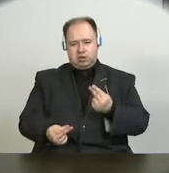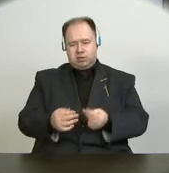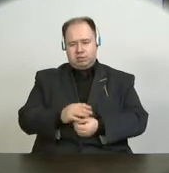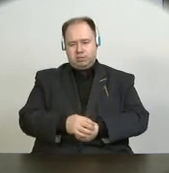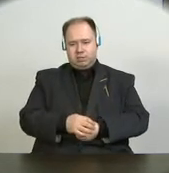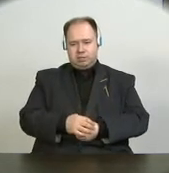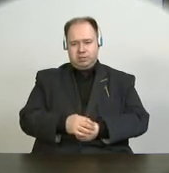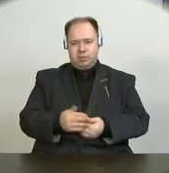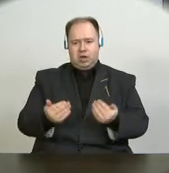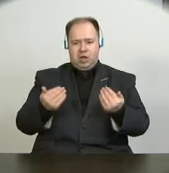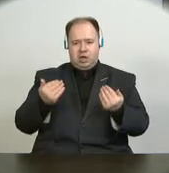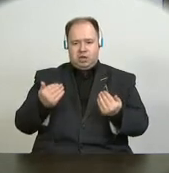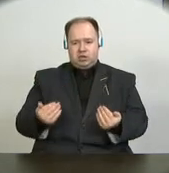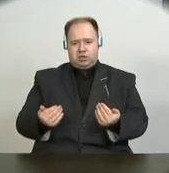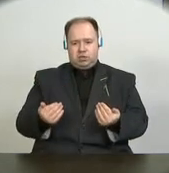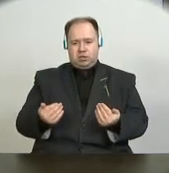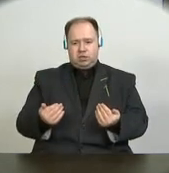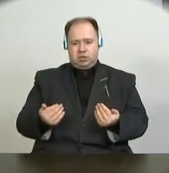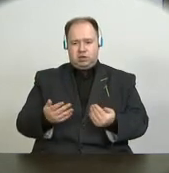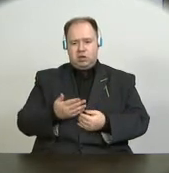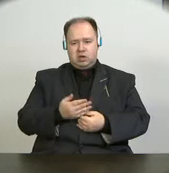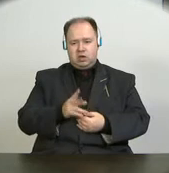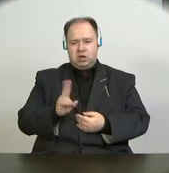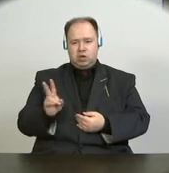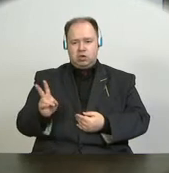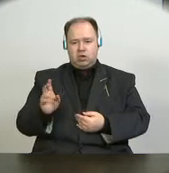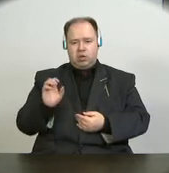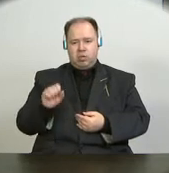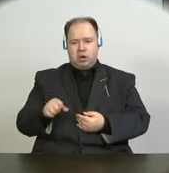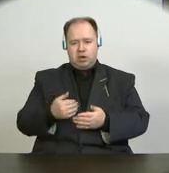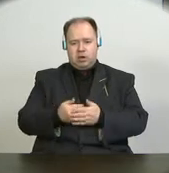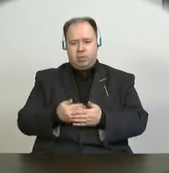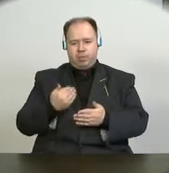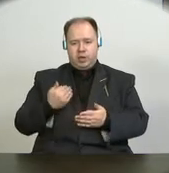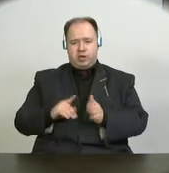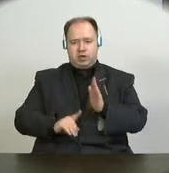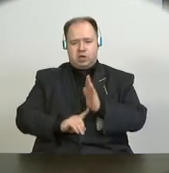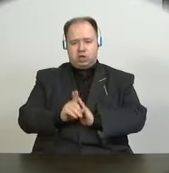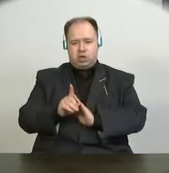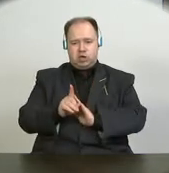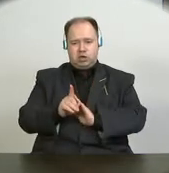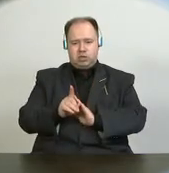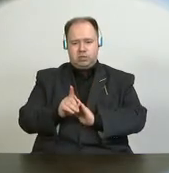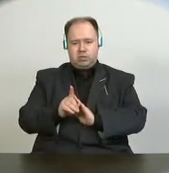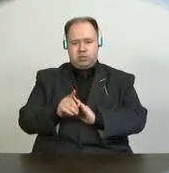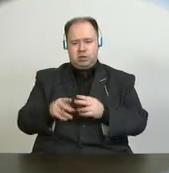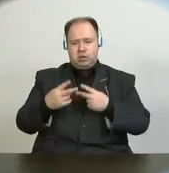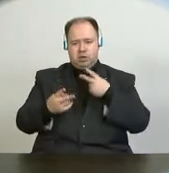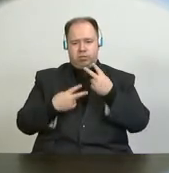на сегодня те из вас кто могли перед началом продлёнки посмотреть